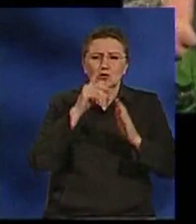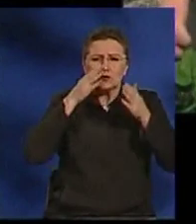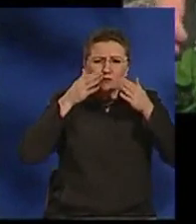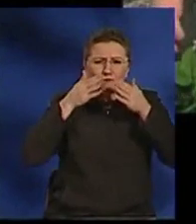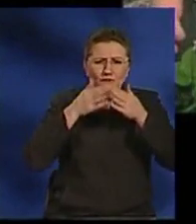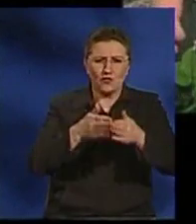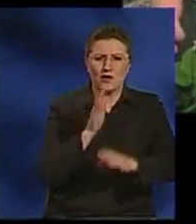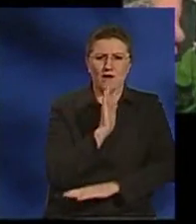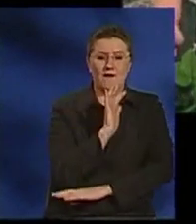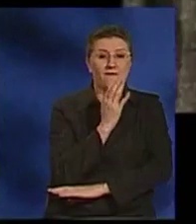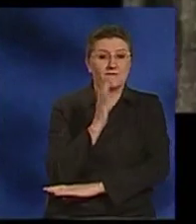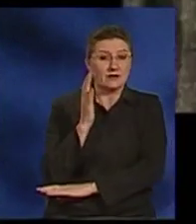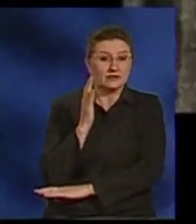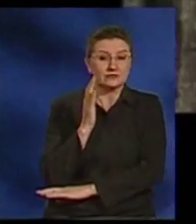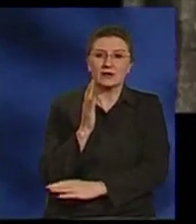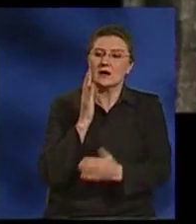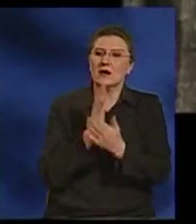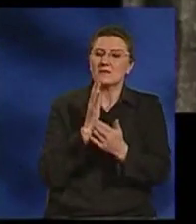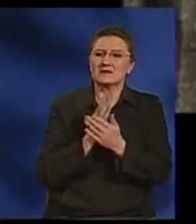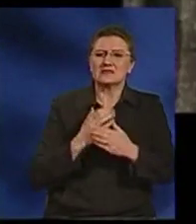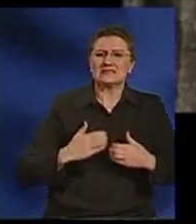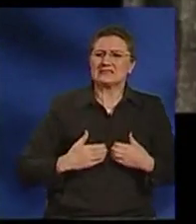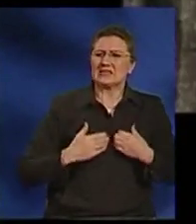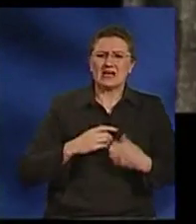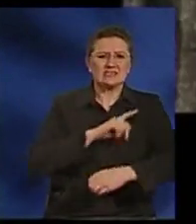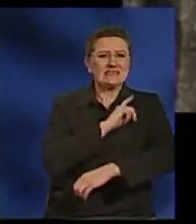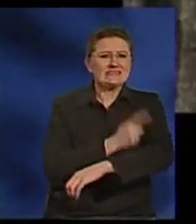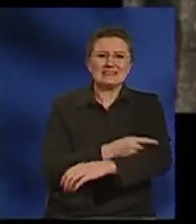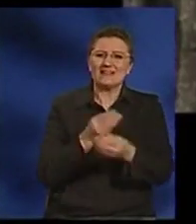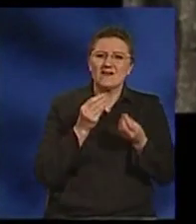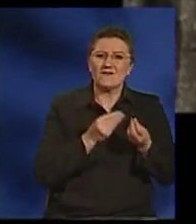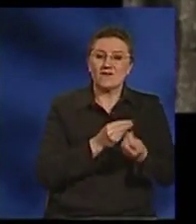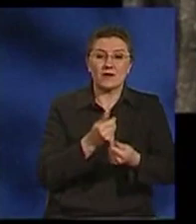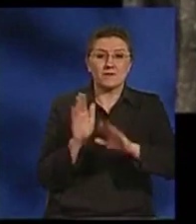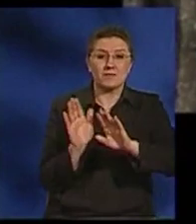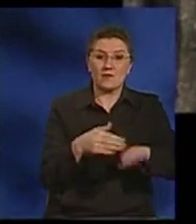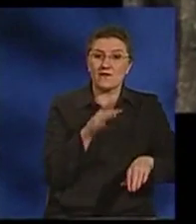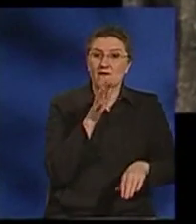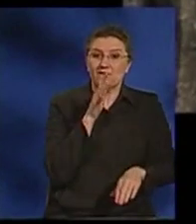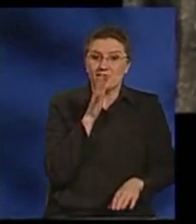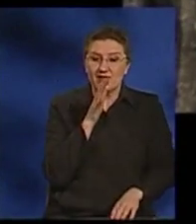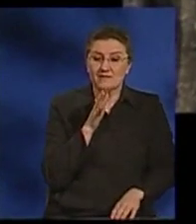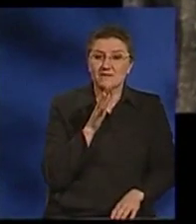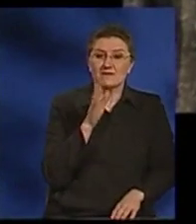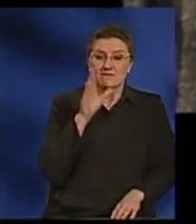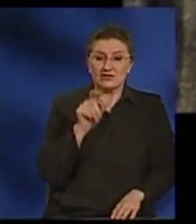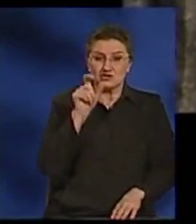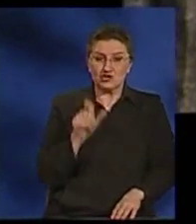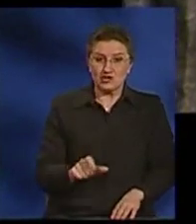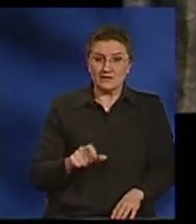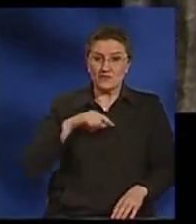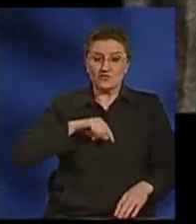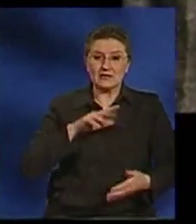чаще темного леса. И обладает страшной силой воздействия. Но проходит время и весь организм человека